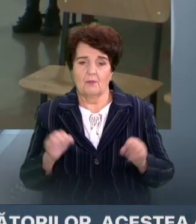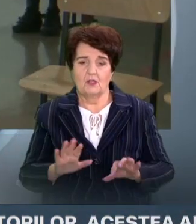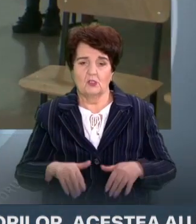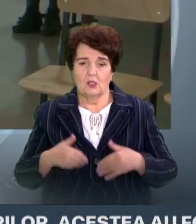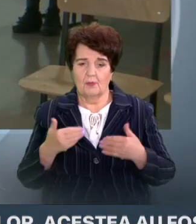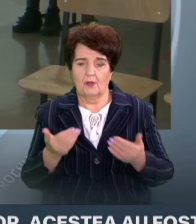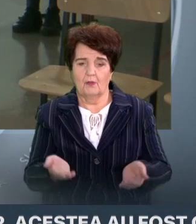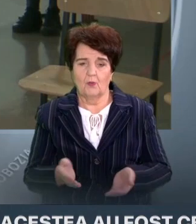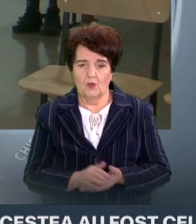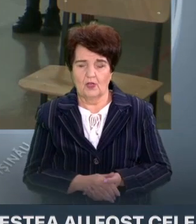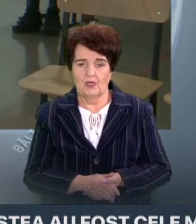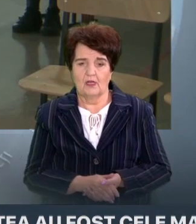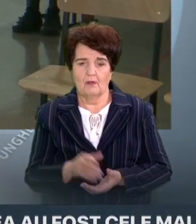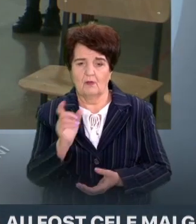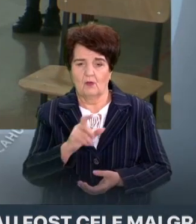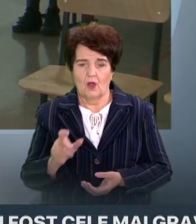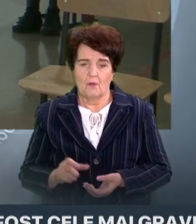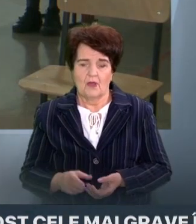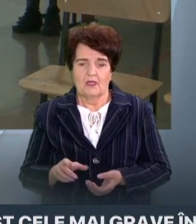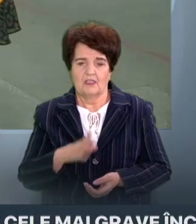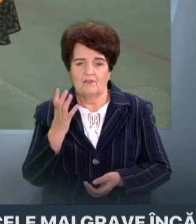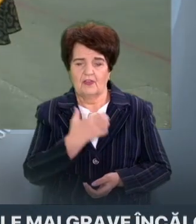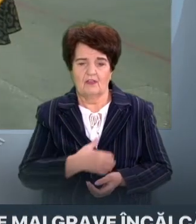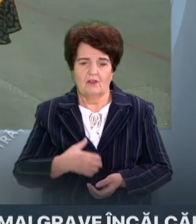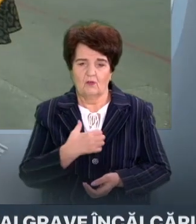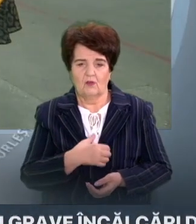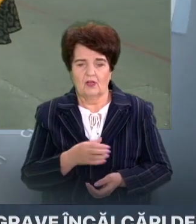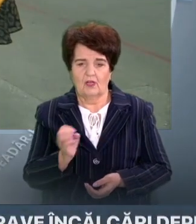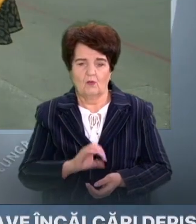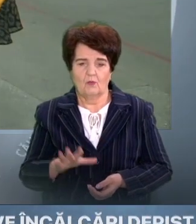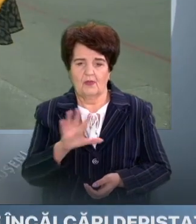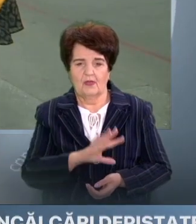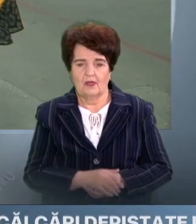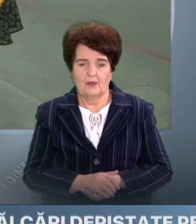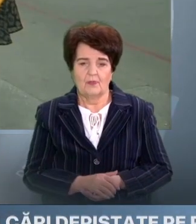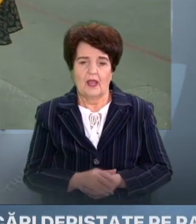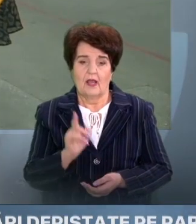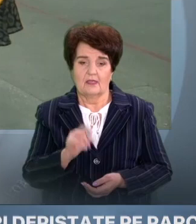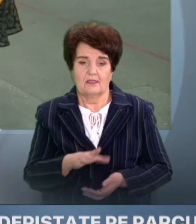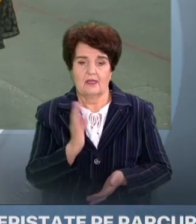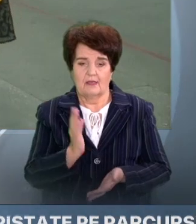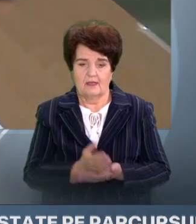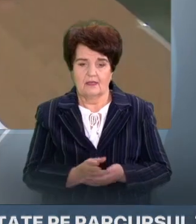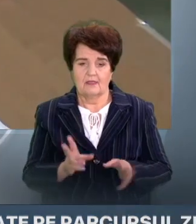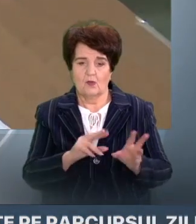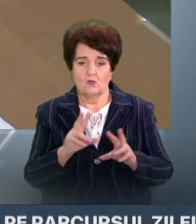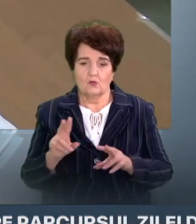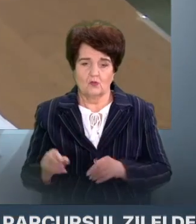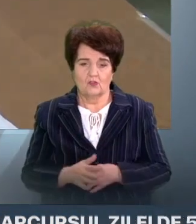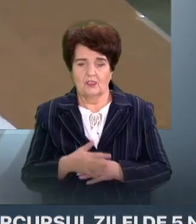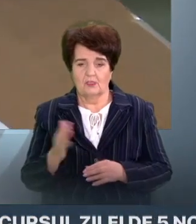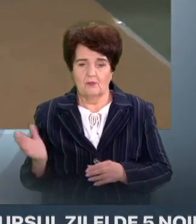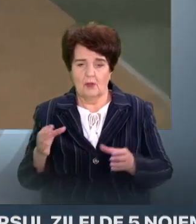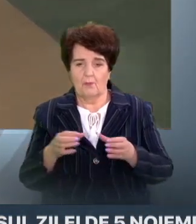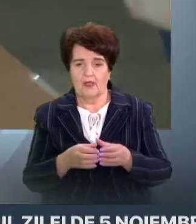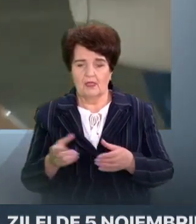niște candidați care împărtășesc valorile pro-europene în acea regiune. Deci ăsta la fel este un insucces în mare parte a partidului